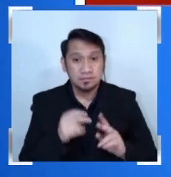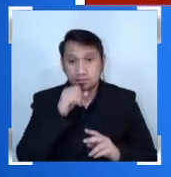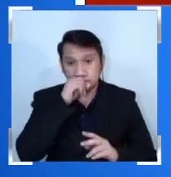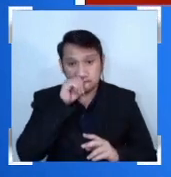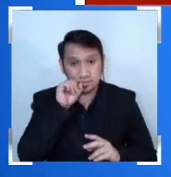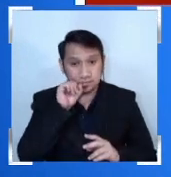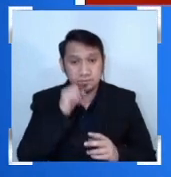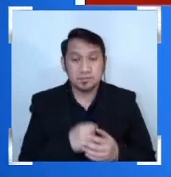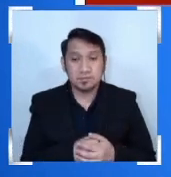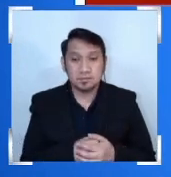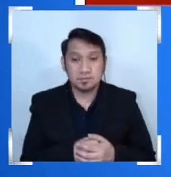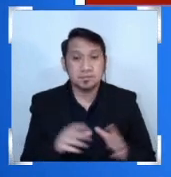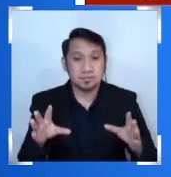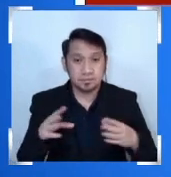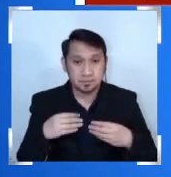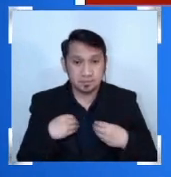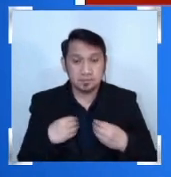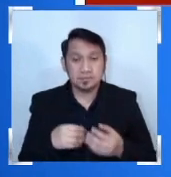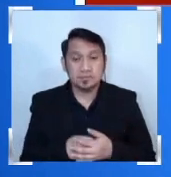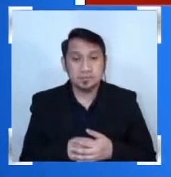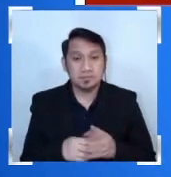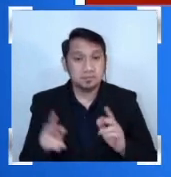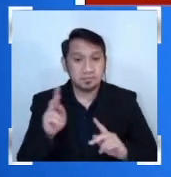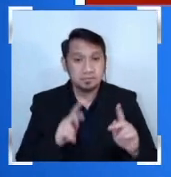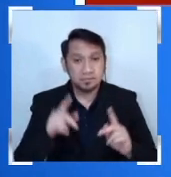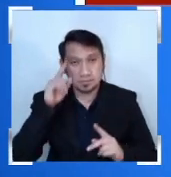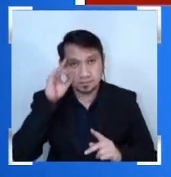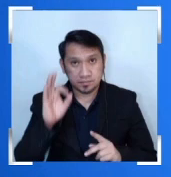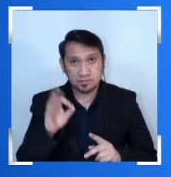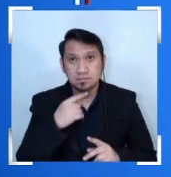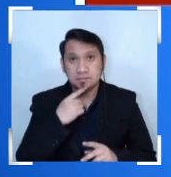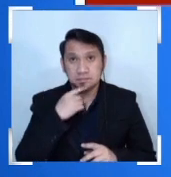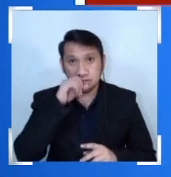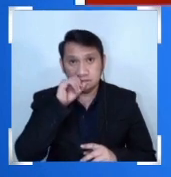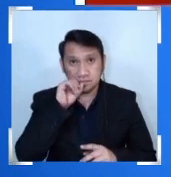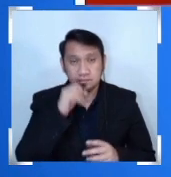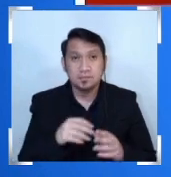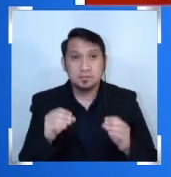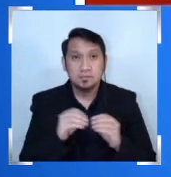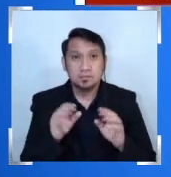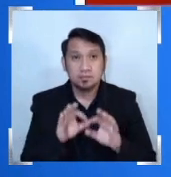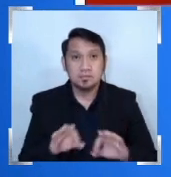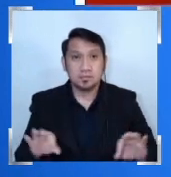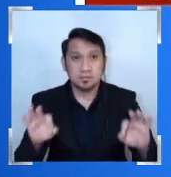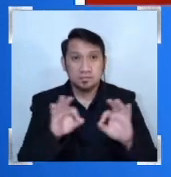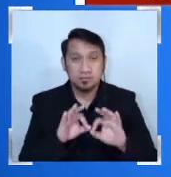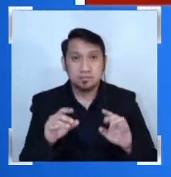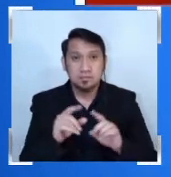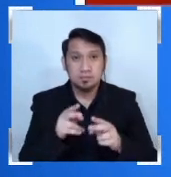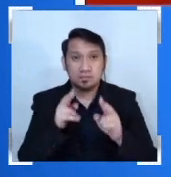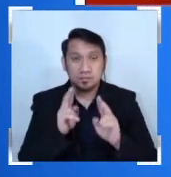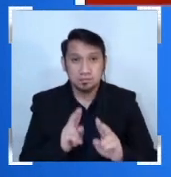Soto, tinanggap na rin ang desisyon ng taong bayan. Ayon kay Soto, mas mahalaga ang word of honor at loyalty